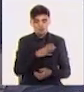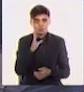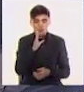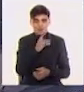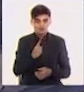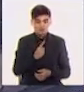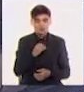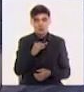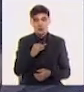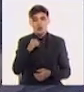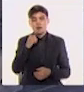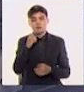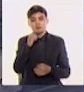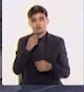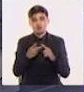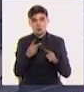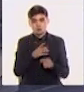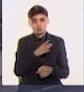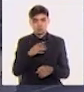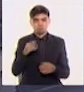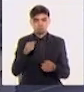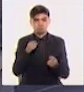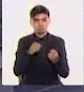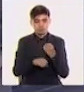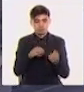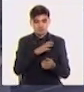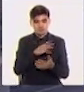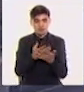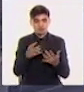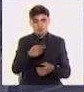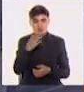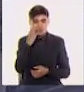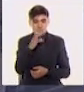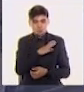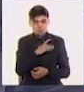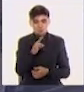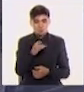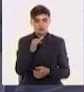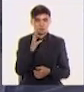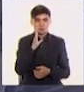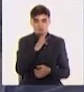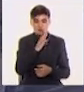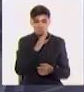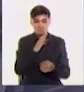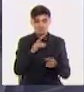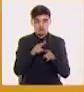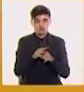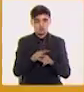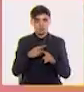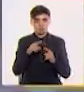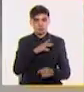кейіпкер ересек жігіттерден қорлық көріп, кәмелеттік жасқа толмай жатып жүкті болып, ана атанған бойжеткен.